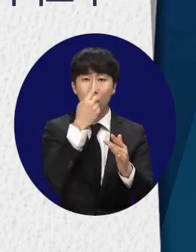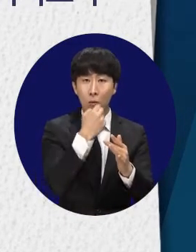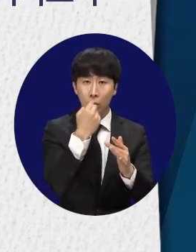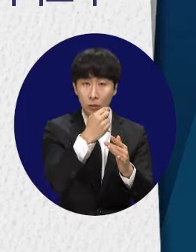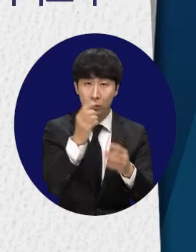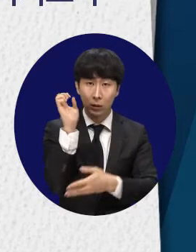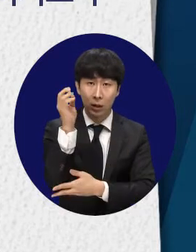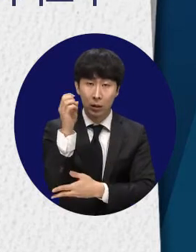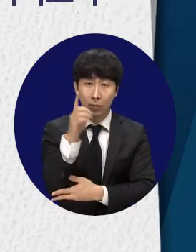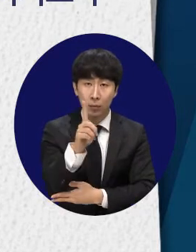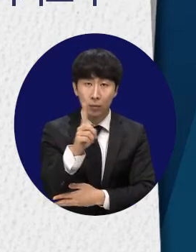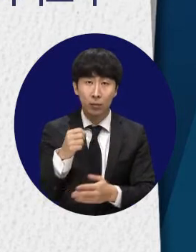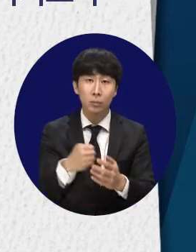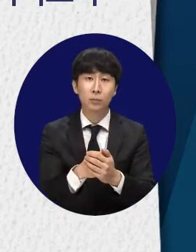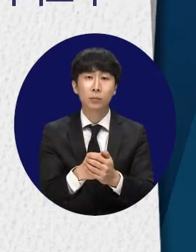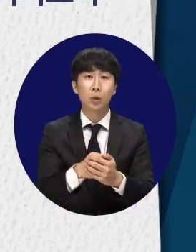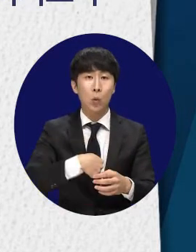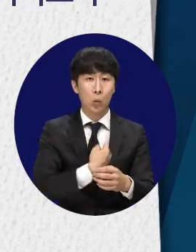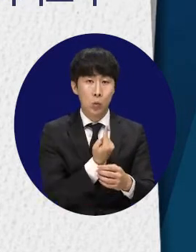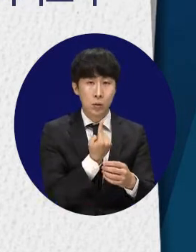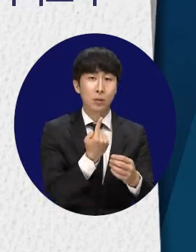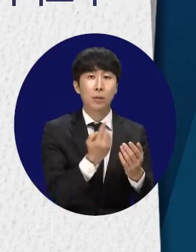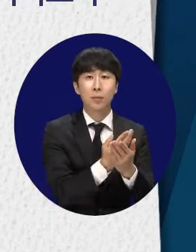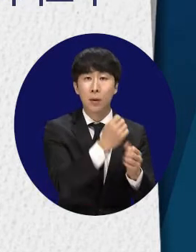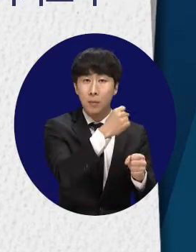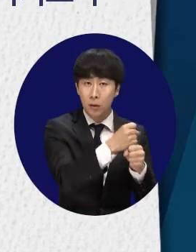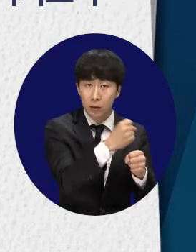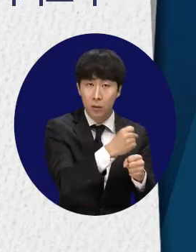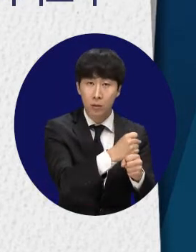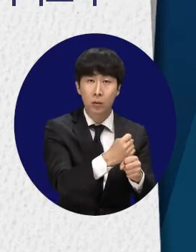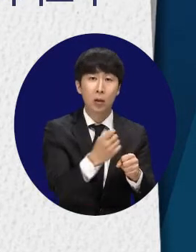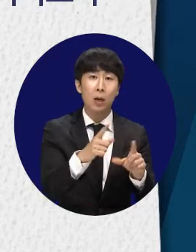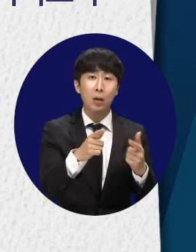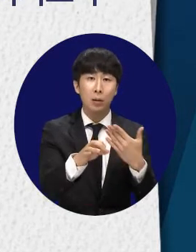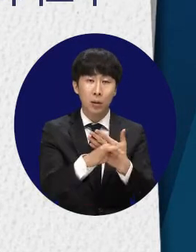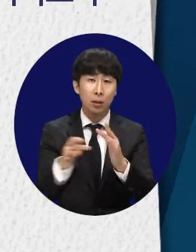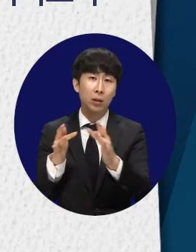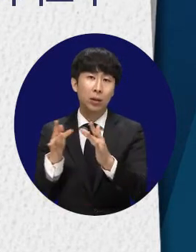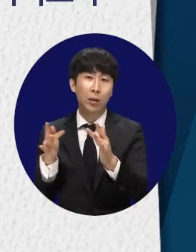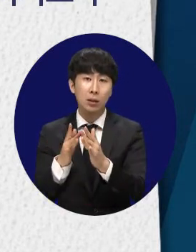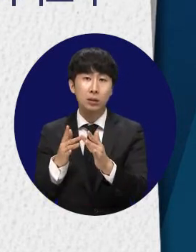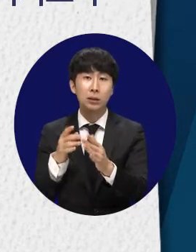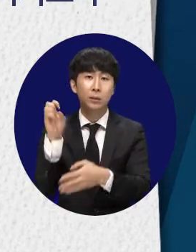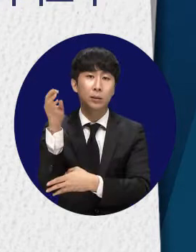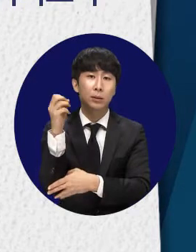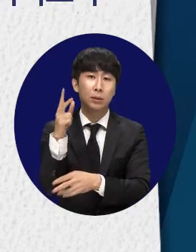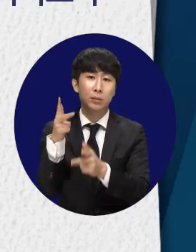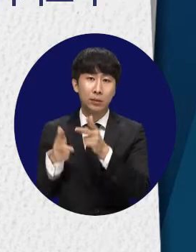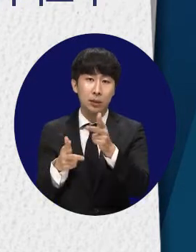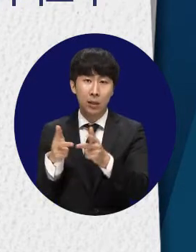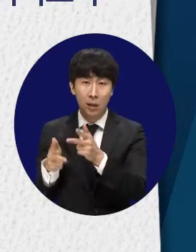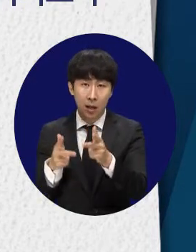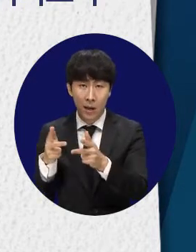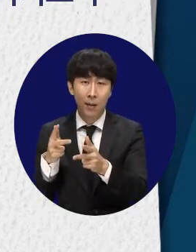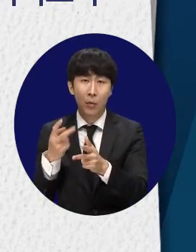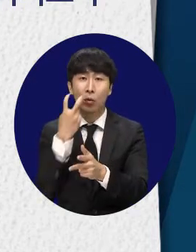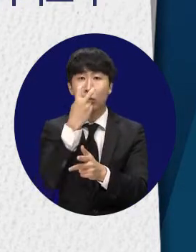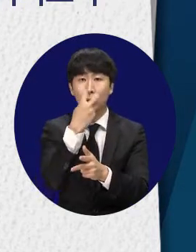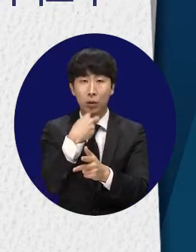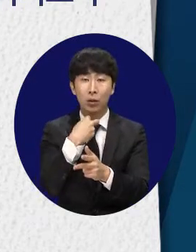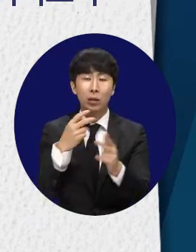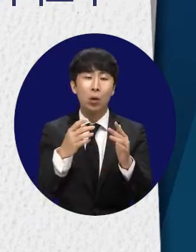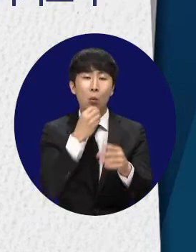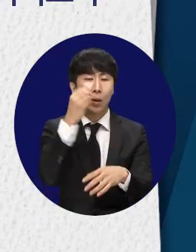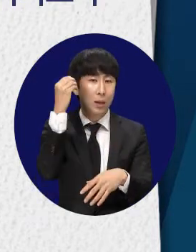지속적인 발행을 하는 인터넷 신문사업자와 인터넷 멀티미디어 방송사업자가 운영하는 인터넷 홈페이지를 경영 관리하는 자